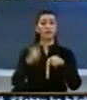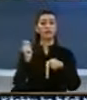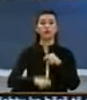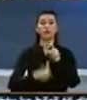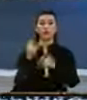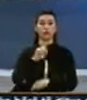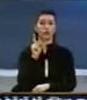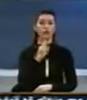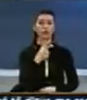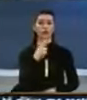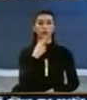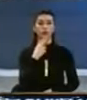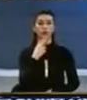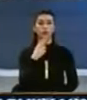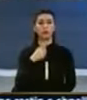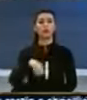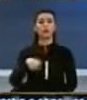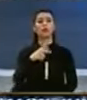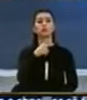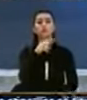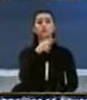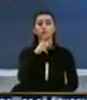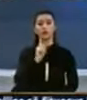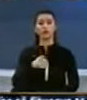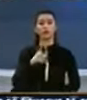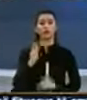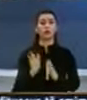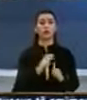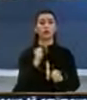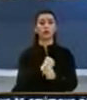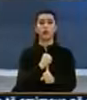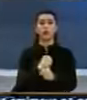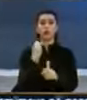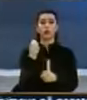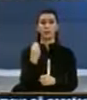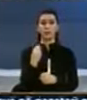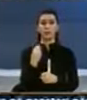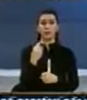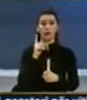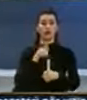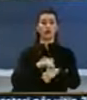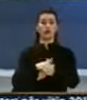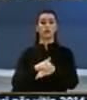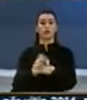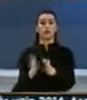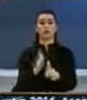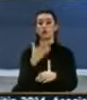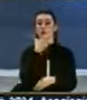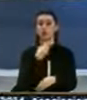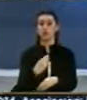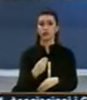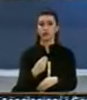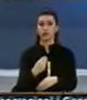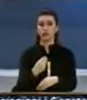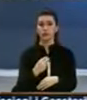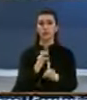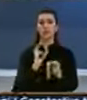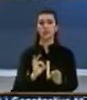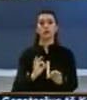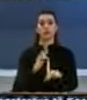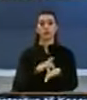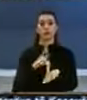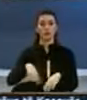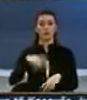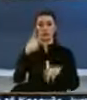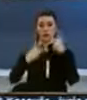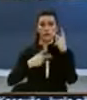askush, po është intenca dhe qëllimi që të vendoset rregull dhe rende dhe aty të merren shërbime cilësore për qytetarët e